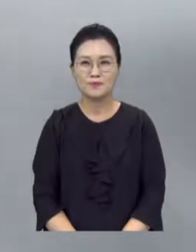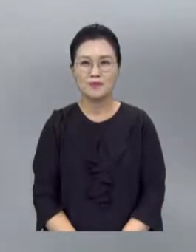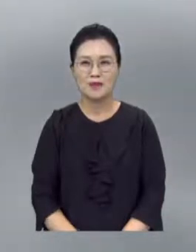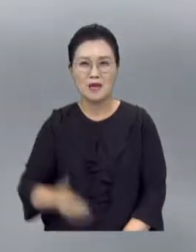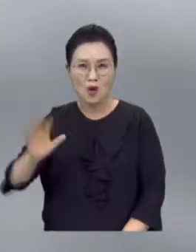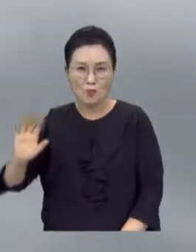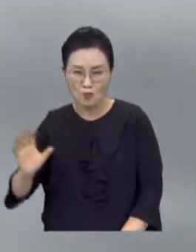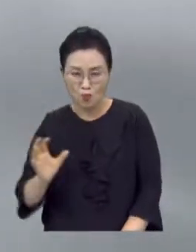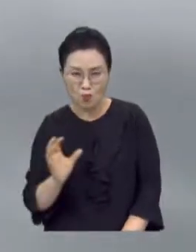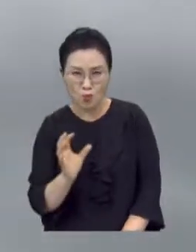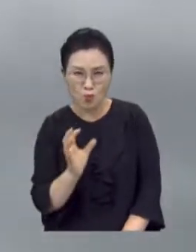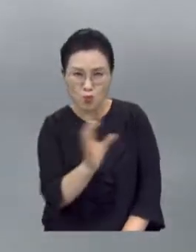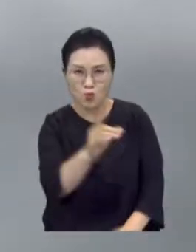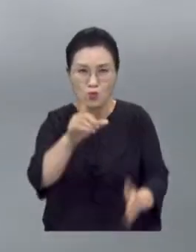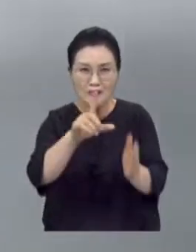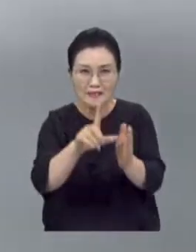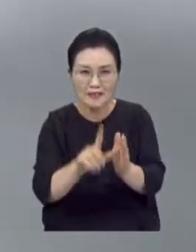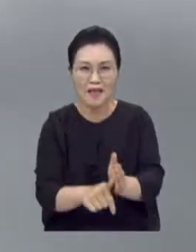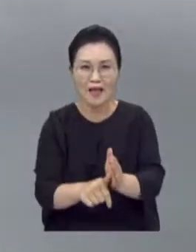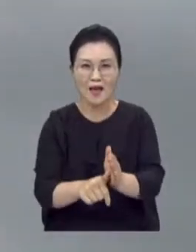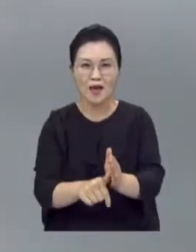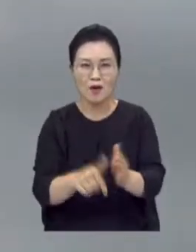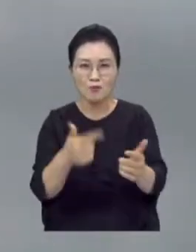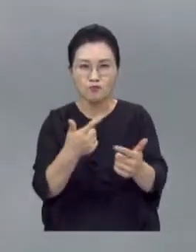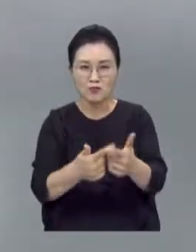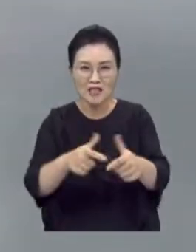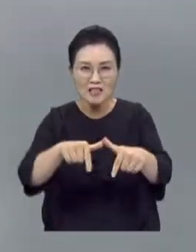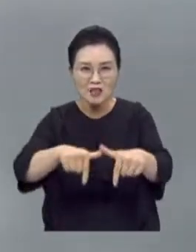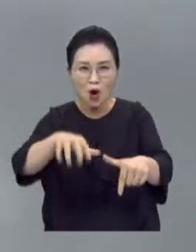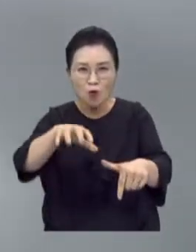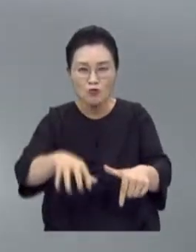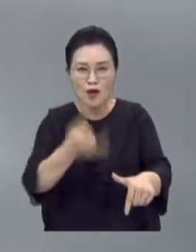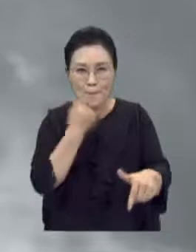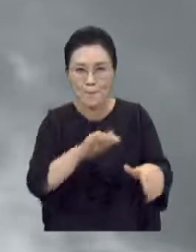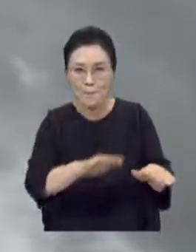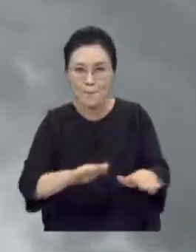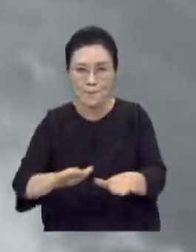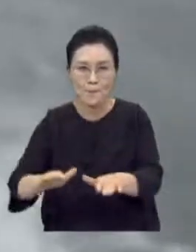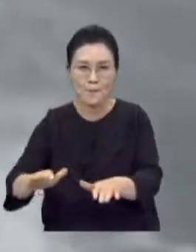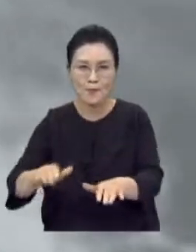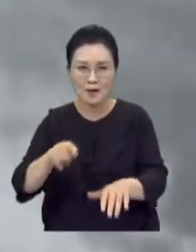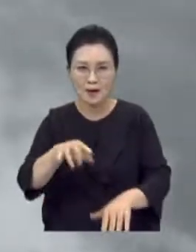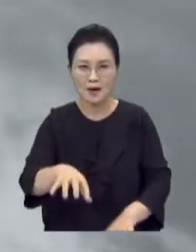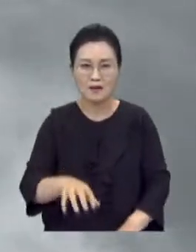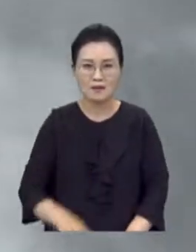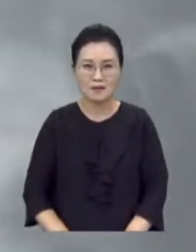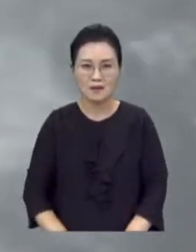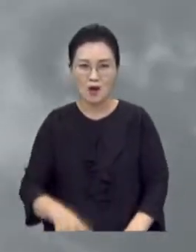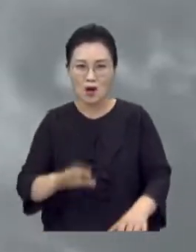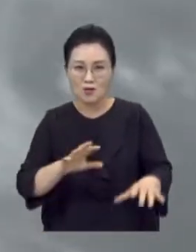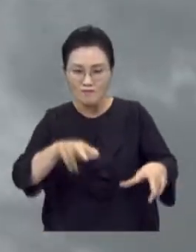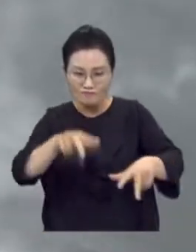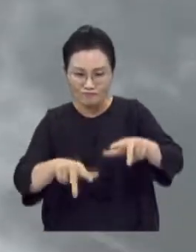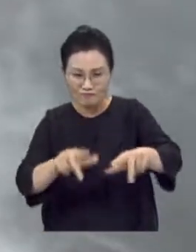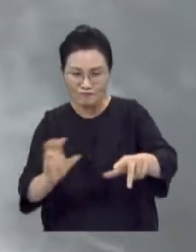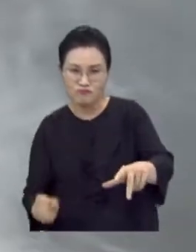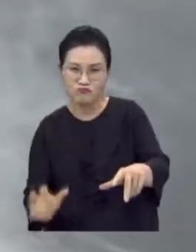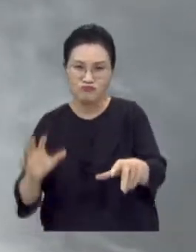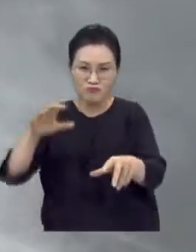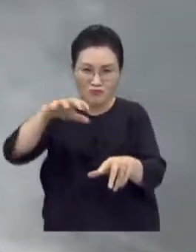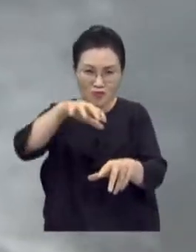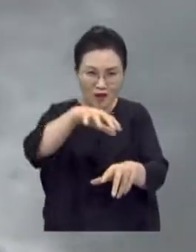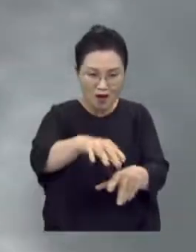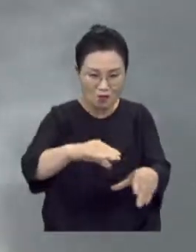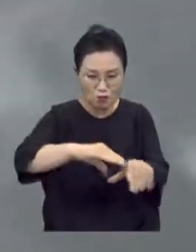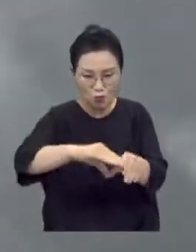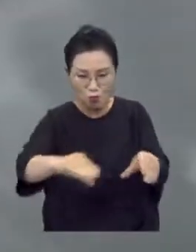태풍 흰 남 녹아 몰아칠 당시 부산 서구의 해 안갑니다 테트라 포드를 넘어온 파도가 방제 시설 안으로